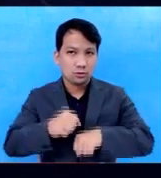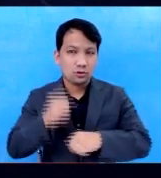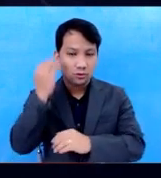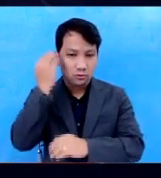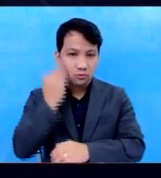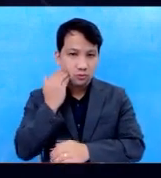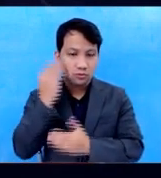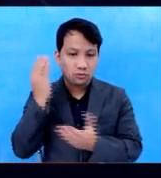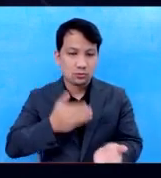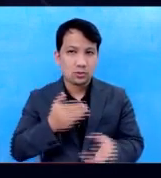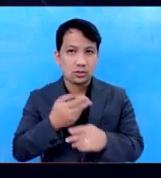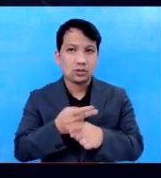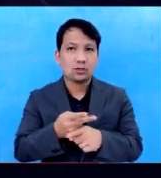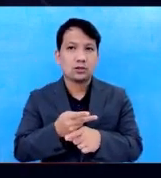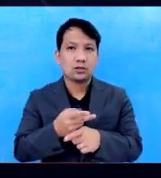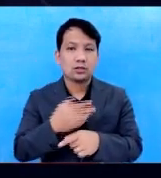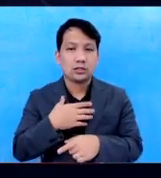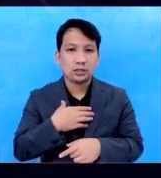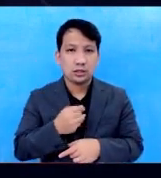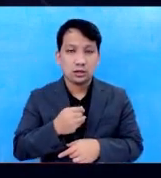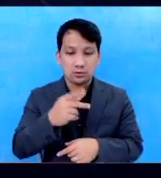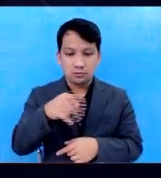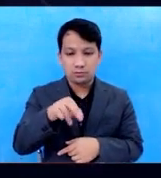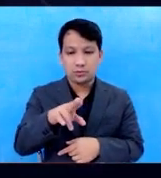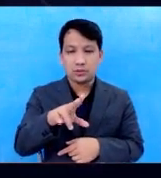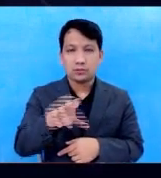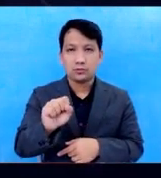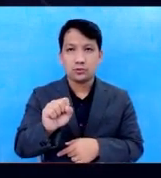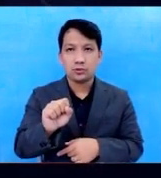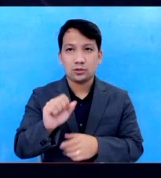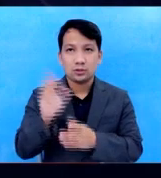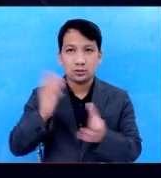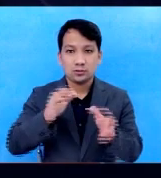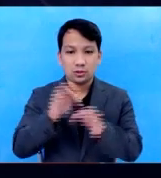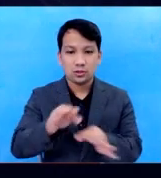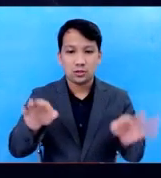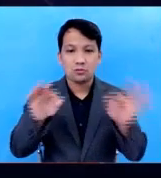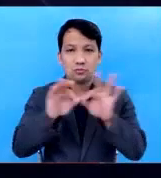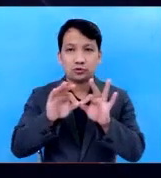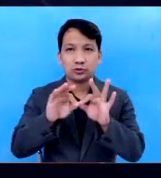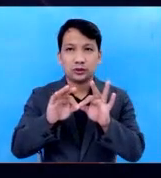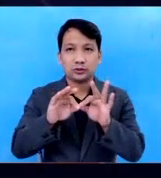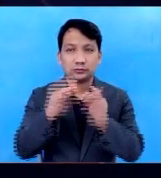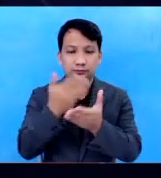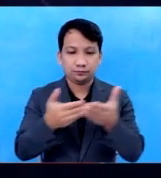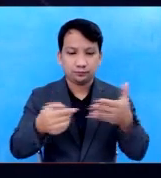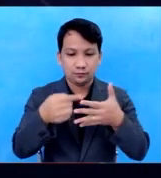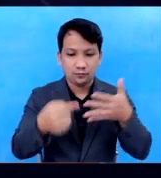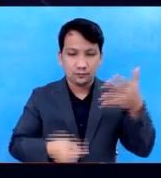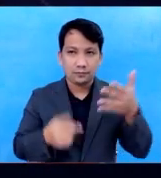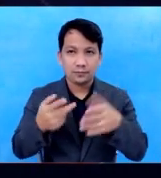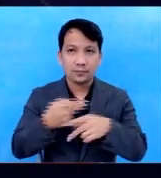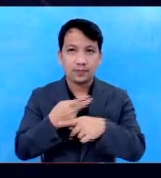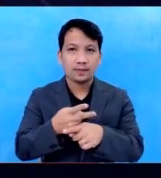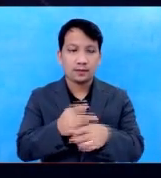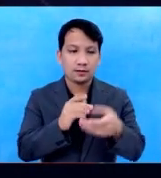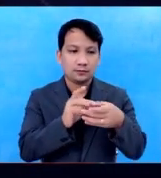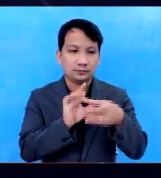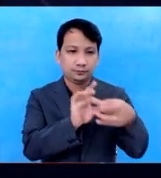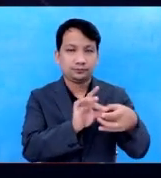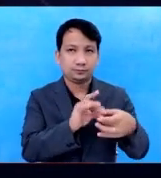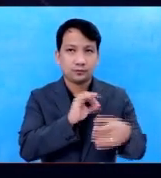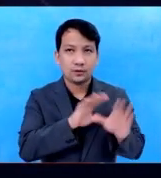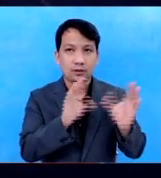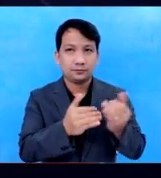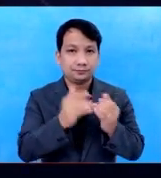na ng premium refined sugar na mahalagang sangkap sa kanilang mga produkto. Nakikipag-ugnay na raw sila sa mga stakeholder at sa